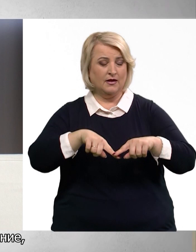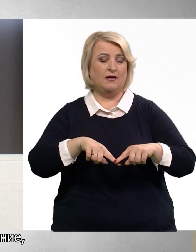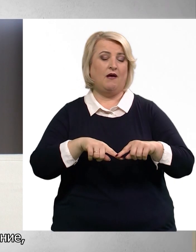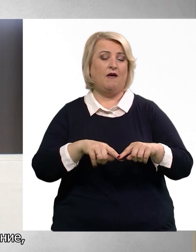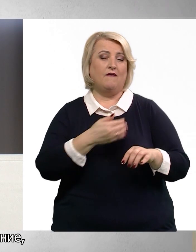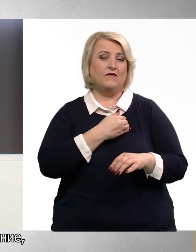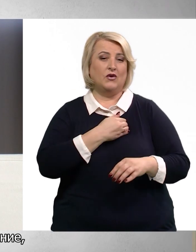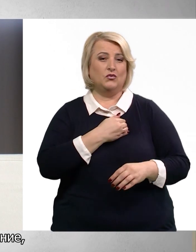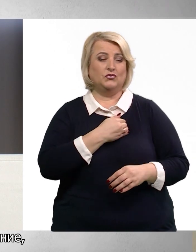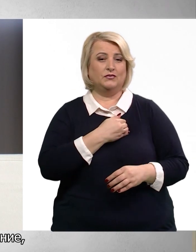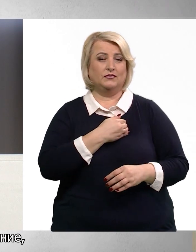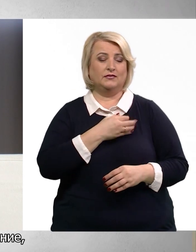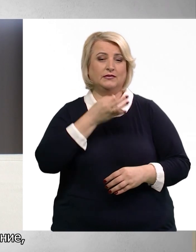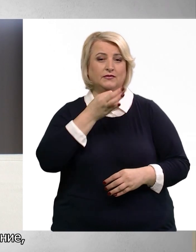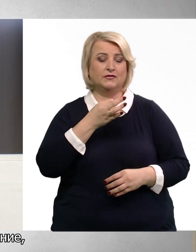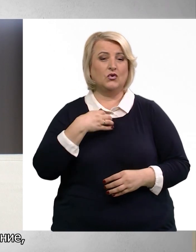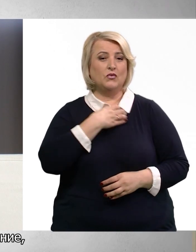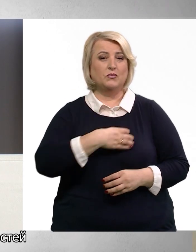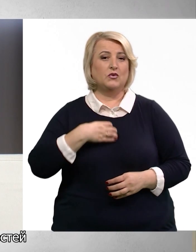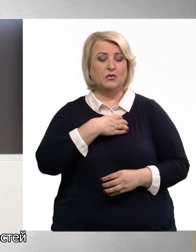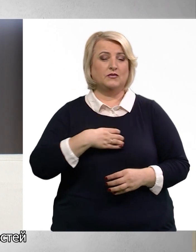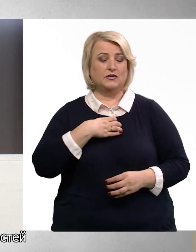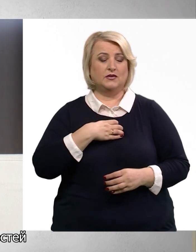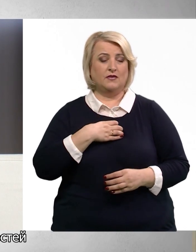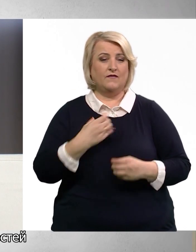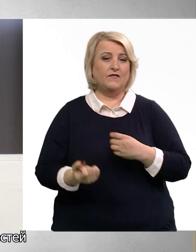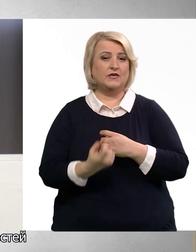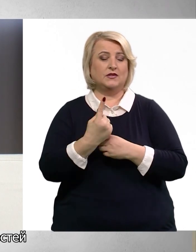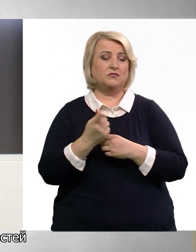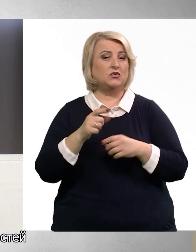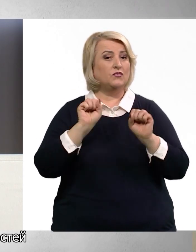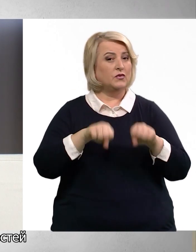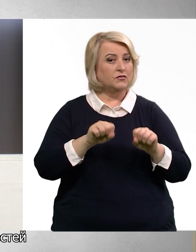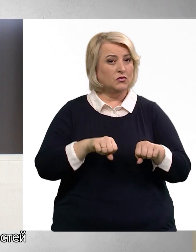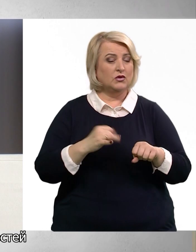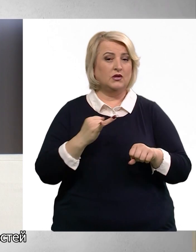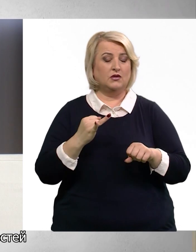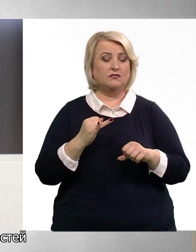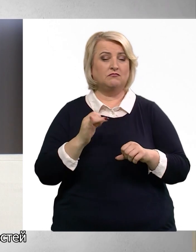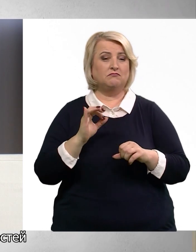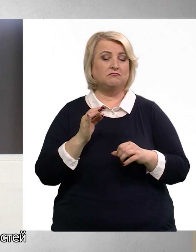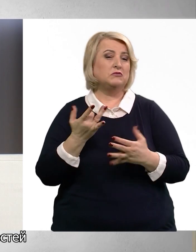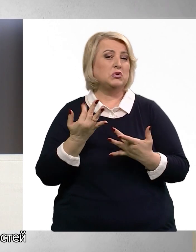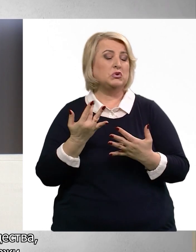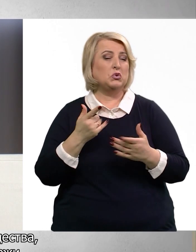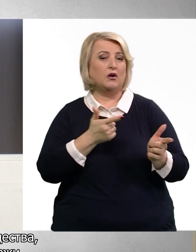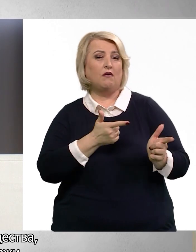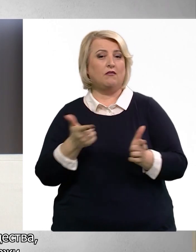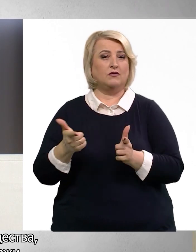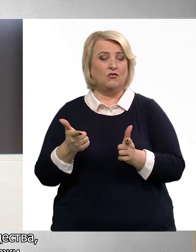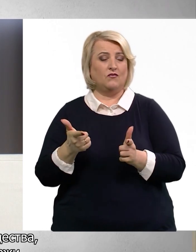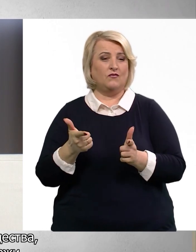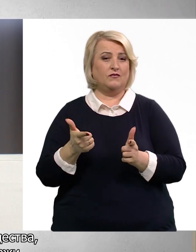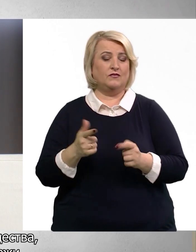să menționez că importanța în principiu rezidă prin oportunitățile și prin gradul de pregătire, gradul